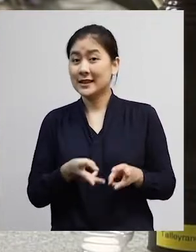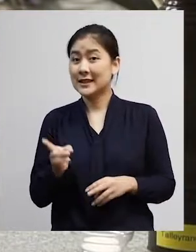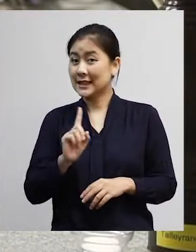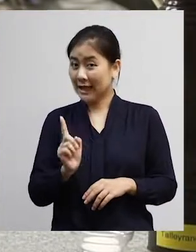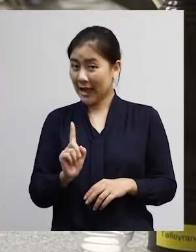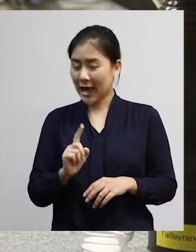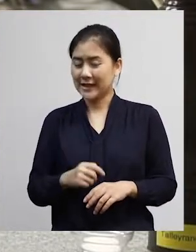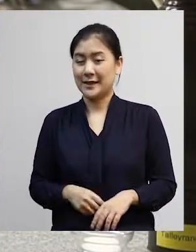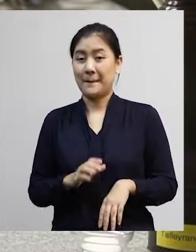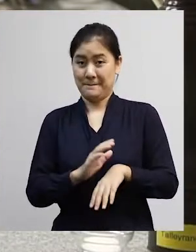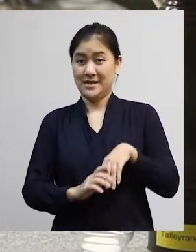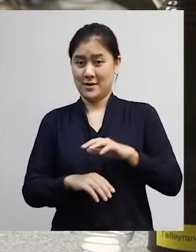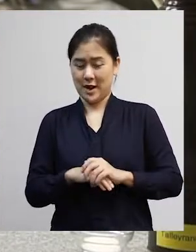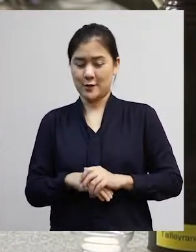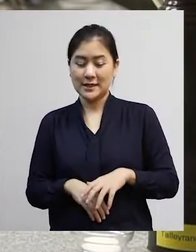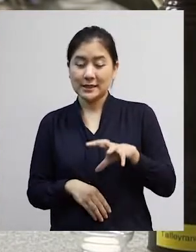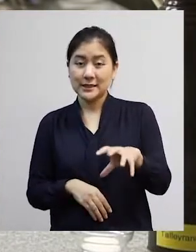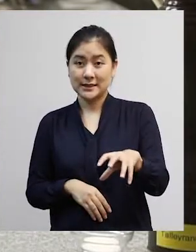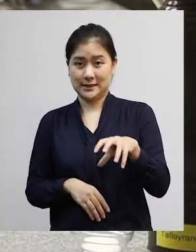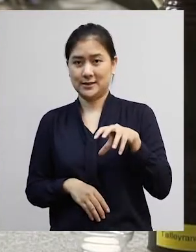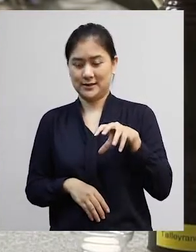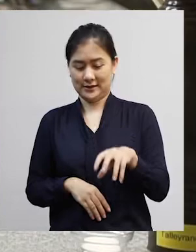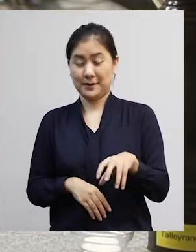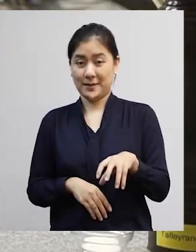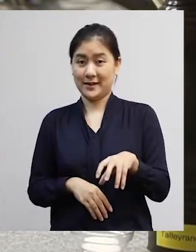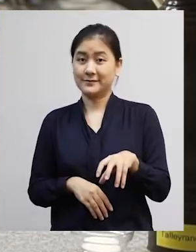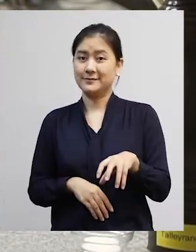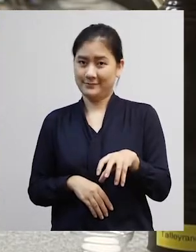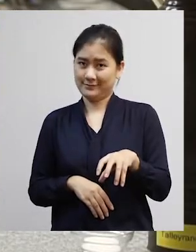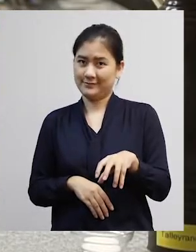เราจะใช้มือของเรานะคะจับตรงหัวของหอมใหญ่ค่ะ